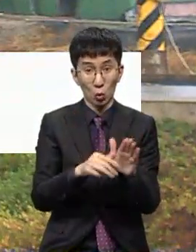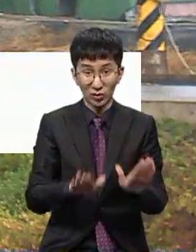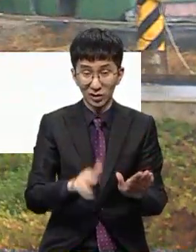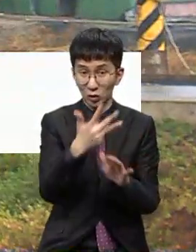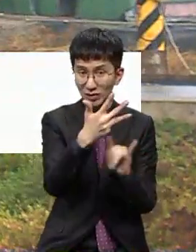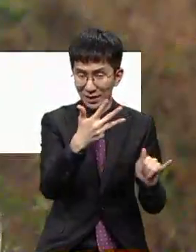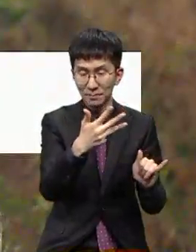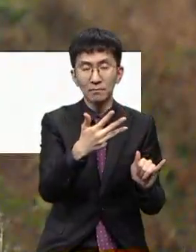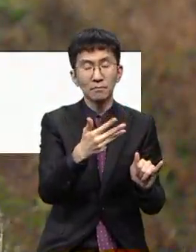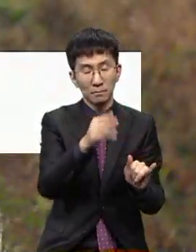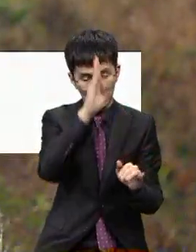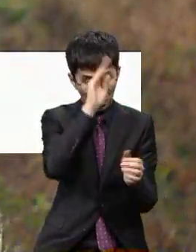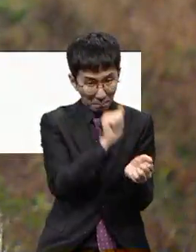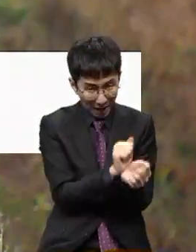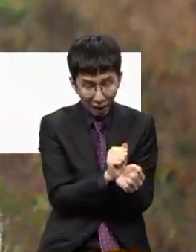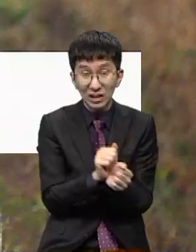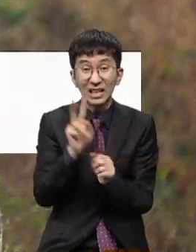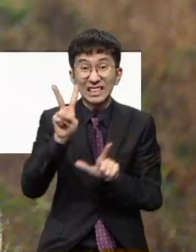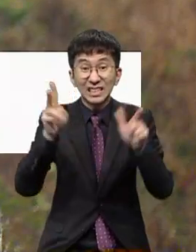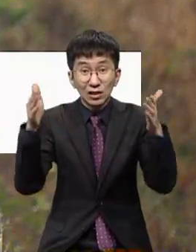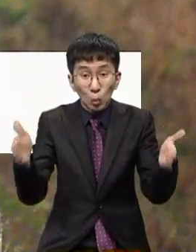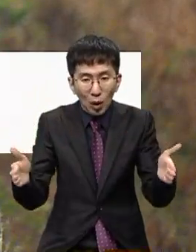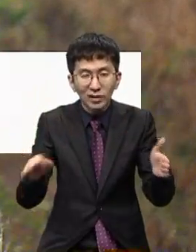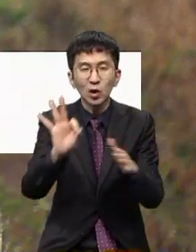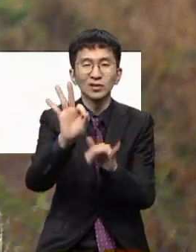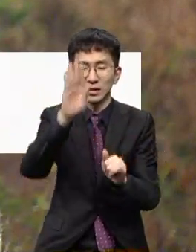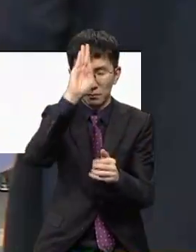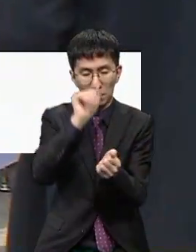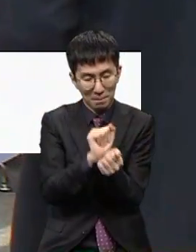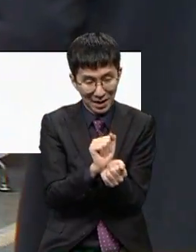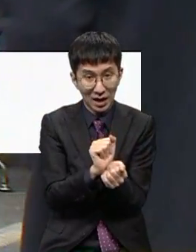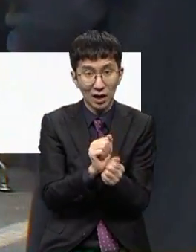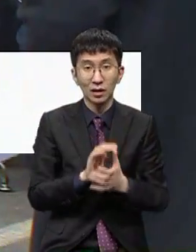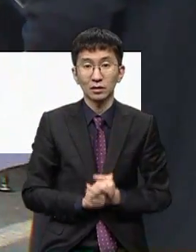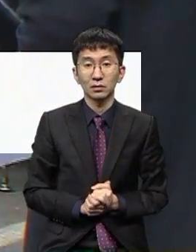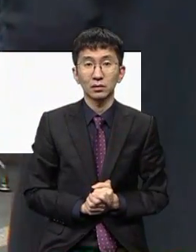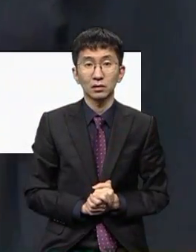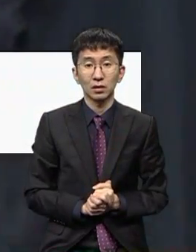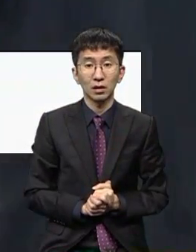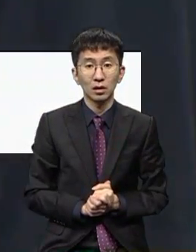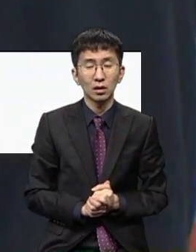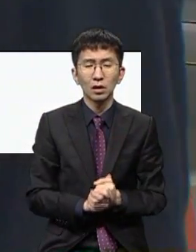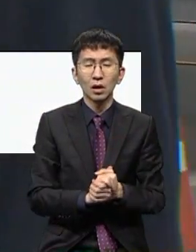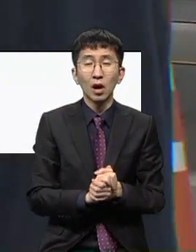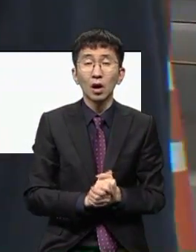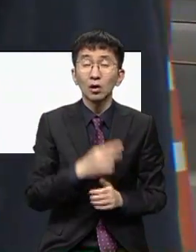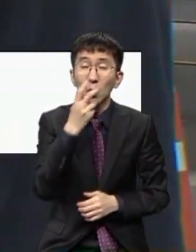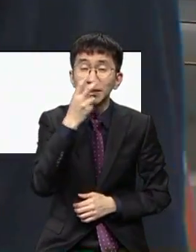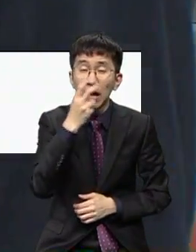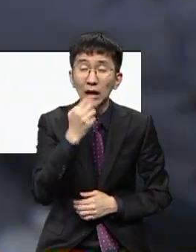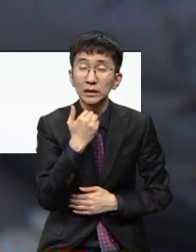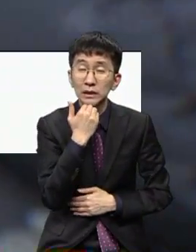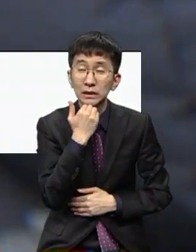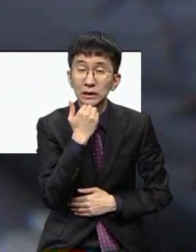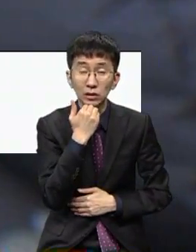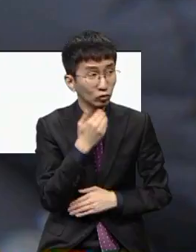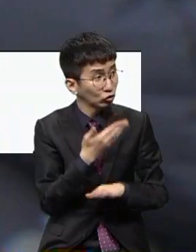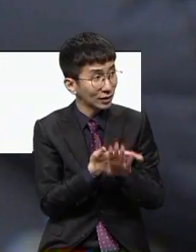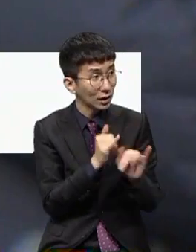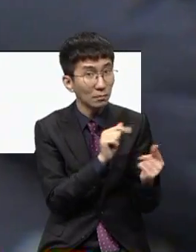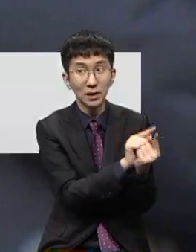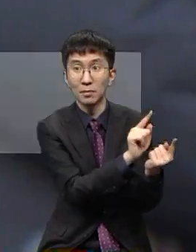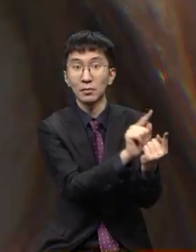포함해 이틀 사이 주민 10명이 확진됐습니다. 코로나에 걸린 주민이 진단검사 결과가 나오기 전에 이웃들과